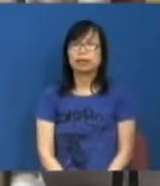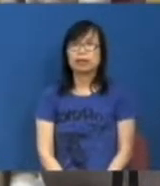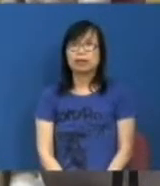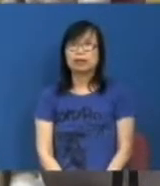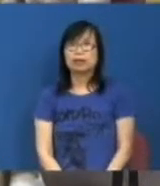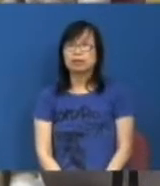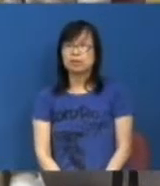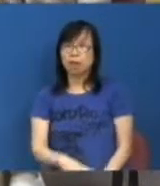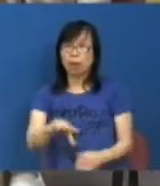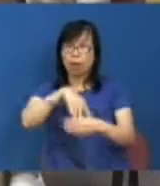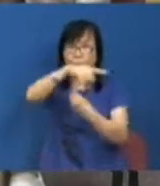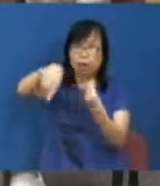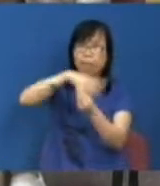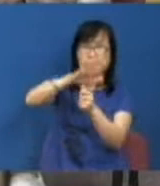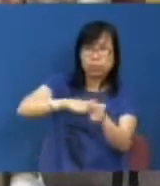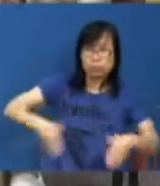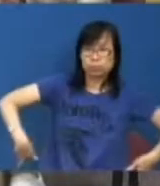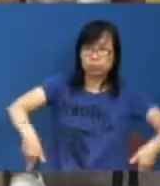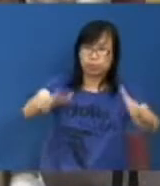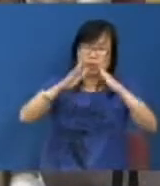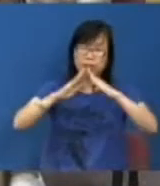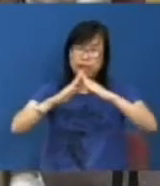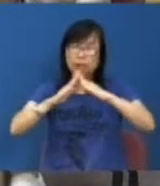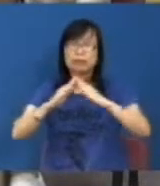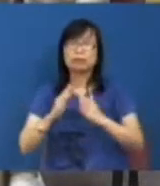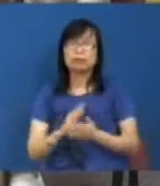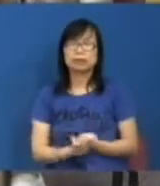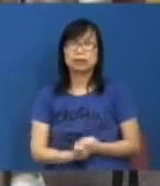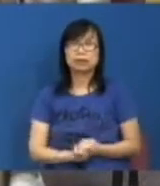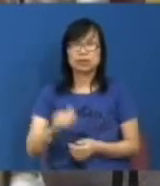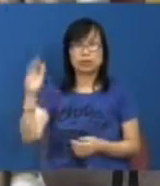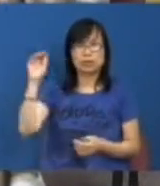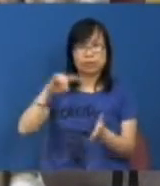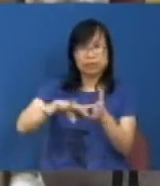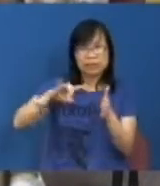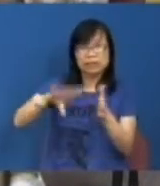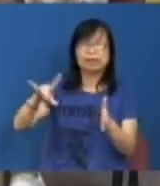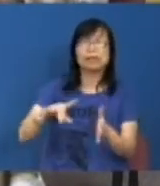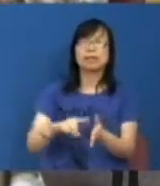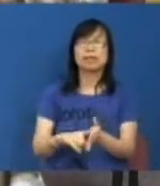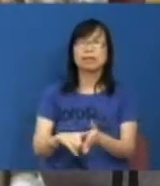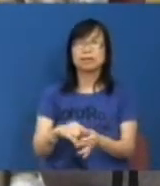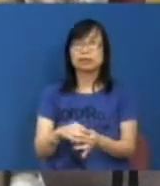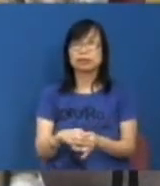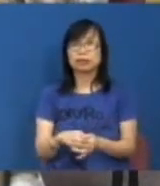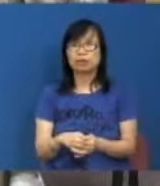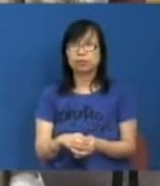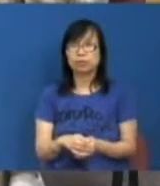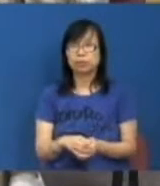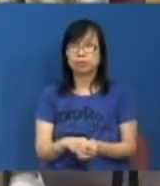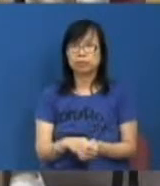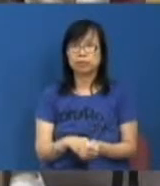方面啦，即係環保村屋其實亦都喺另一個角度咧，除咗你話能源嗰方面之外咧，亦都其實譬如嗰